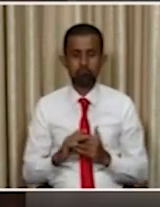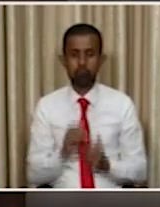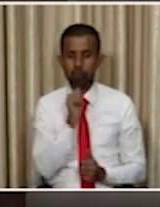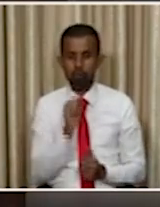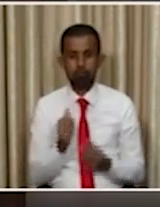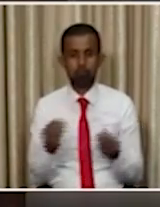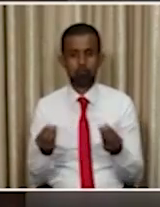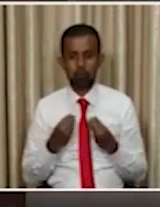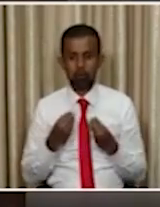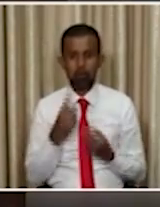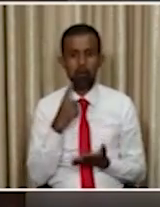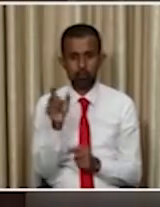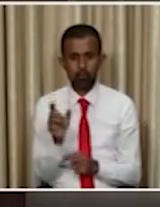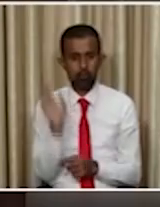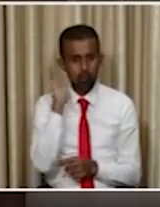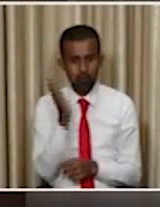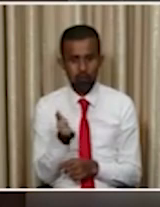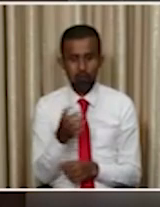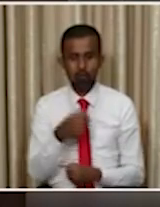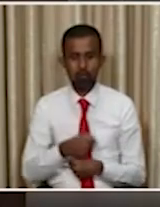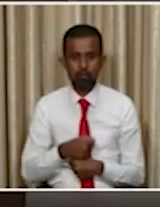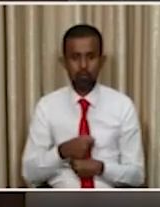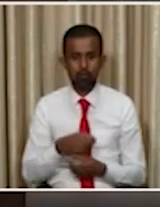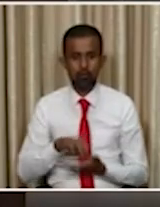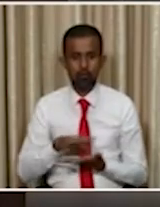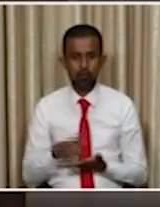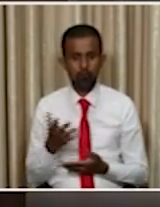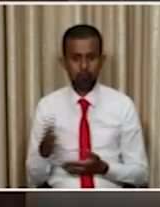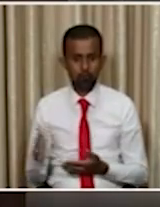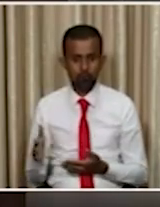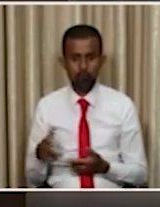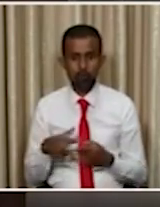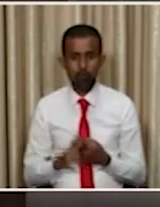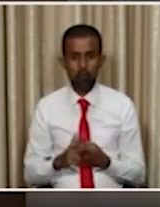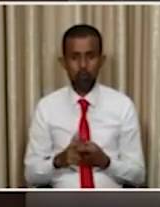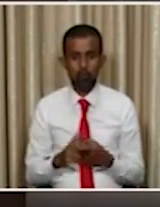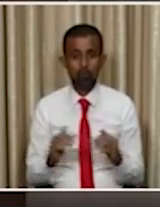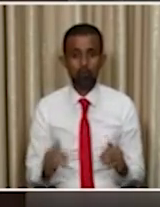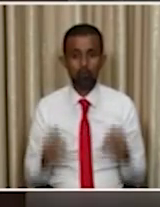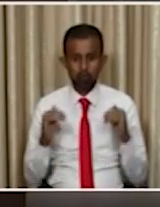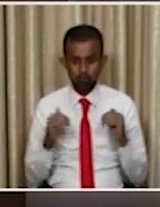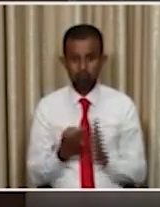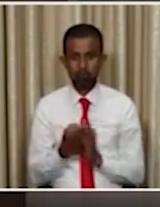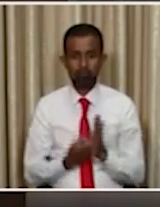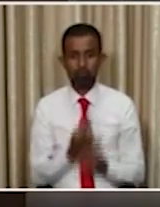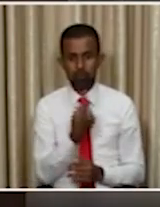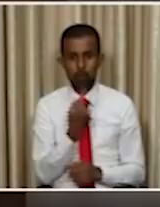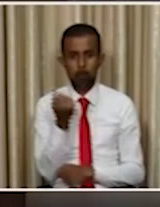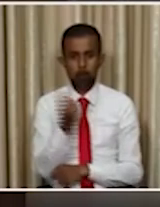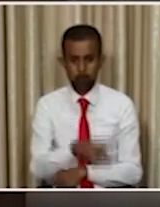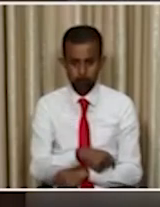ලබා ගැනීමේ යම් දුෂ්කරතාවයක් තියෙනවා. රජයේ විසින් තීන්දු කරලා තියෙන මේ කර්මාන්ත නගා සිටුවන්න නිර්දේශ කරලා තියෙන